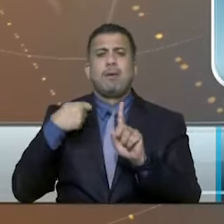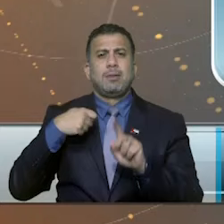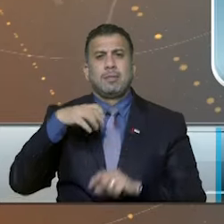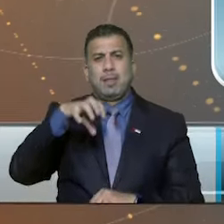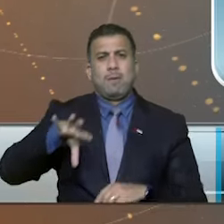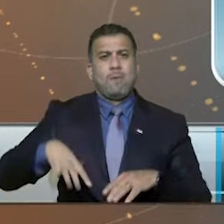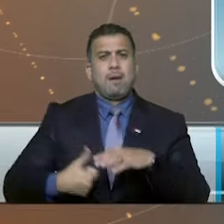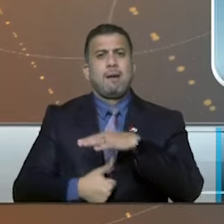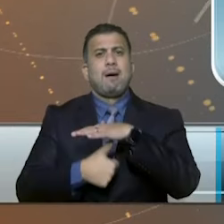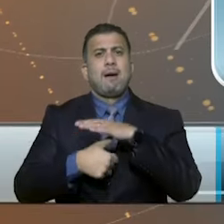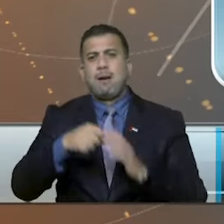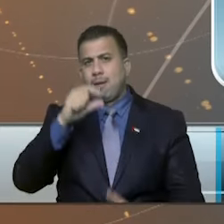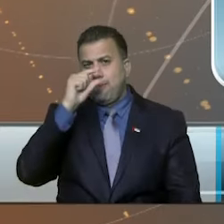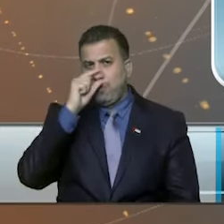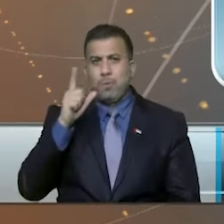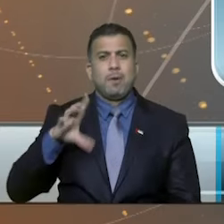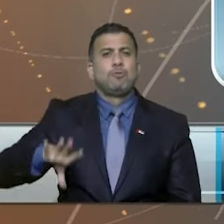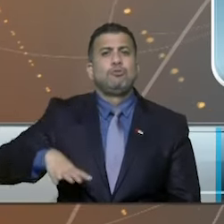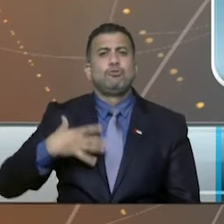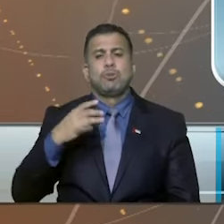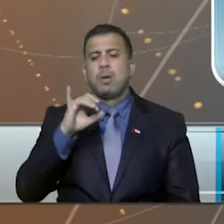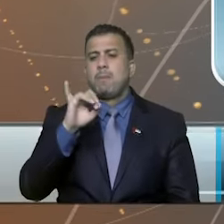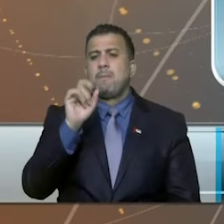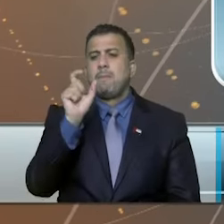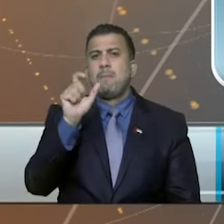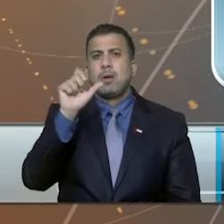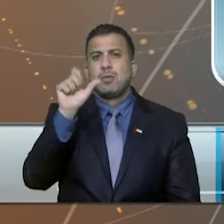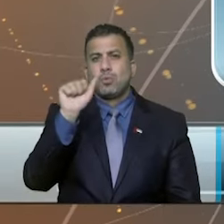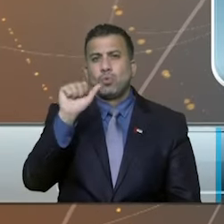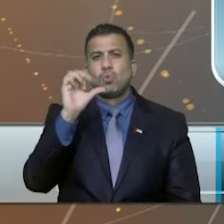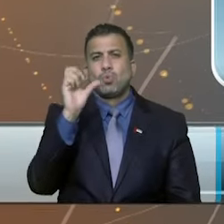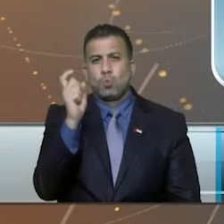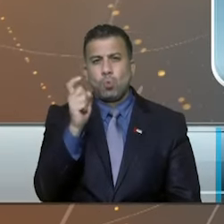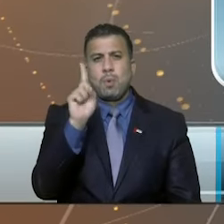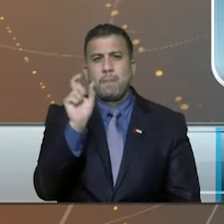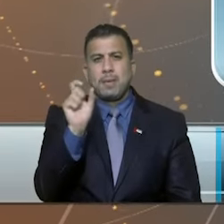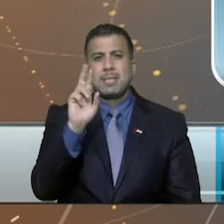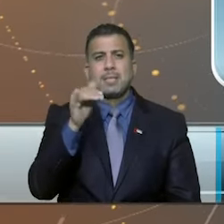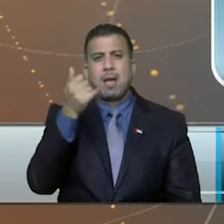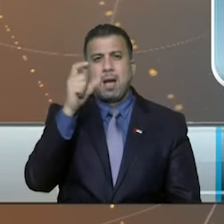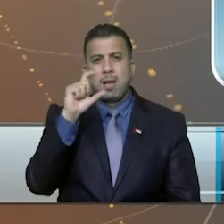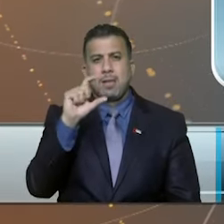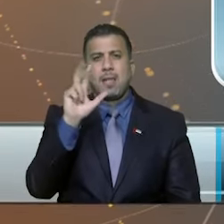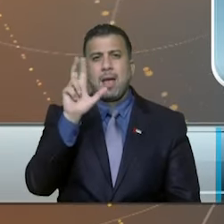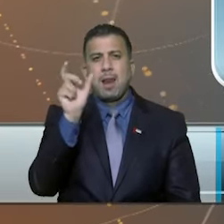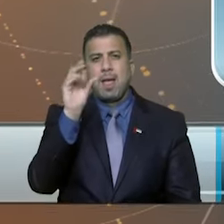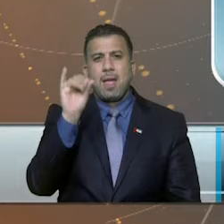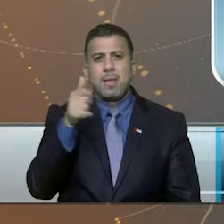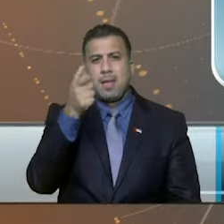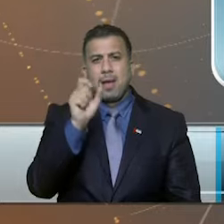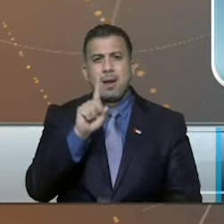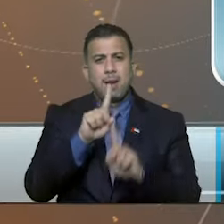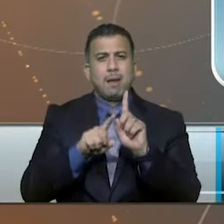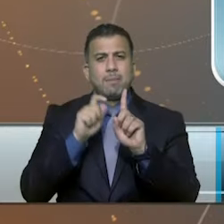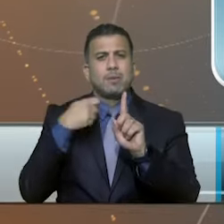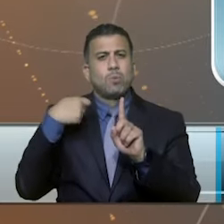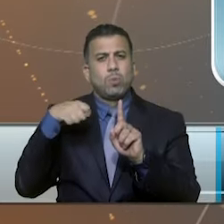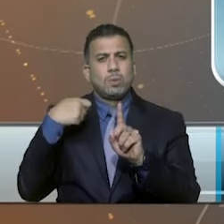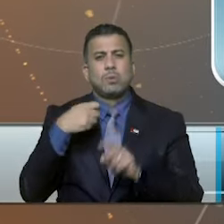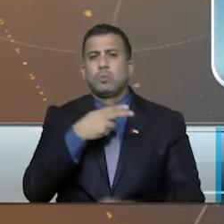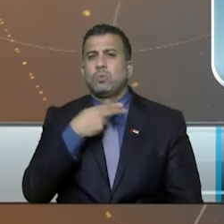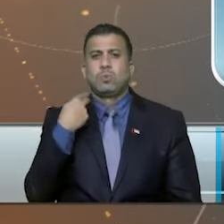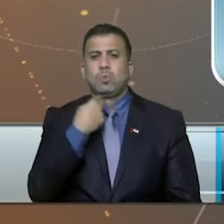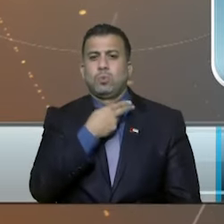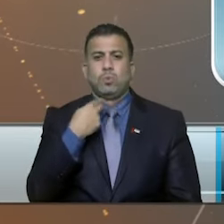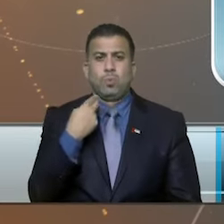رئيس الدوله رئيس مجلس الوزراء حاكم دبي وسمو الشيخ منصور بن زايد ال نهيان نائب رئيس الدوله نائب